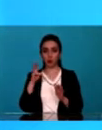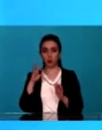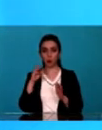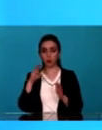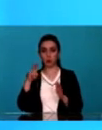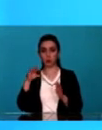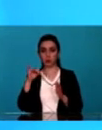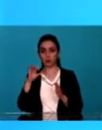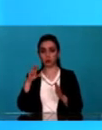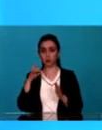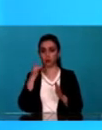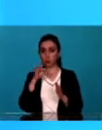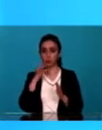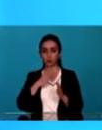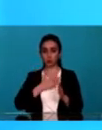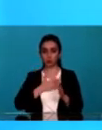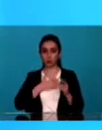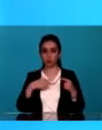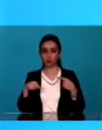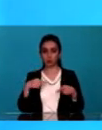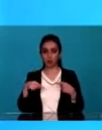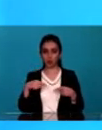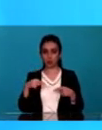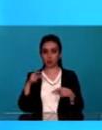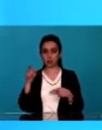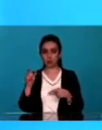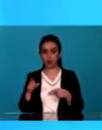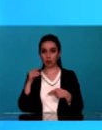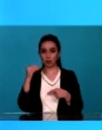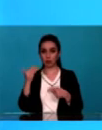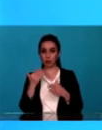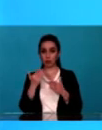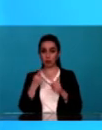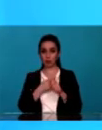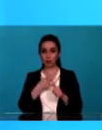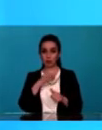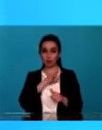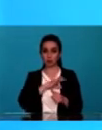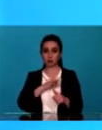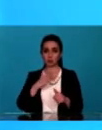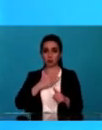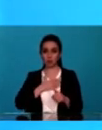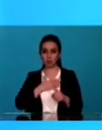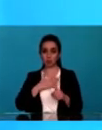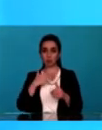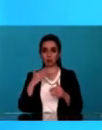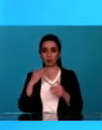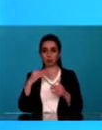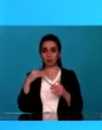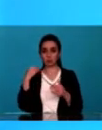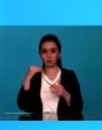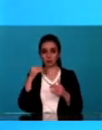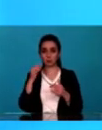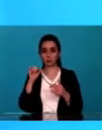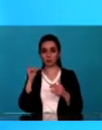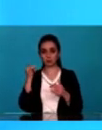list box любого из нашего футболиста, его имя присваивается нашей переменной i.